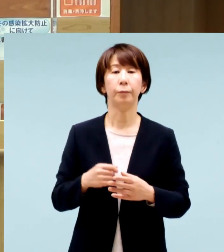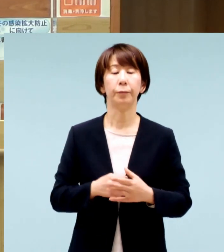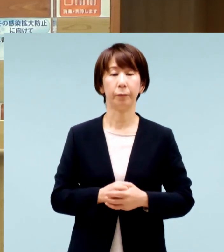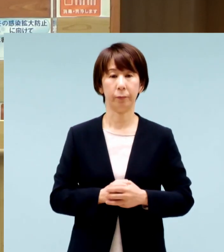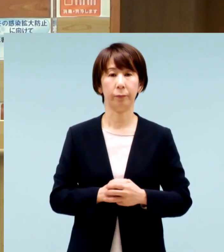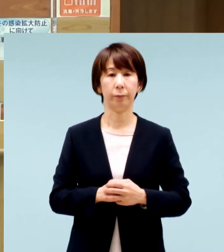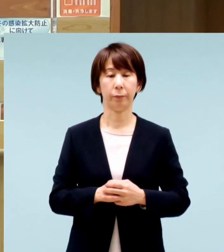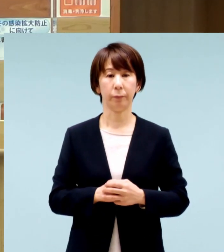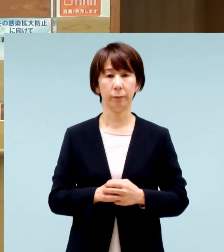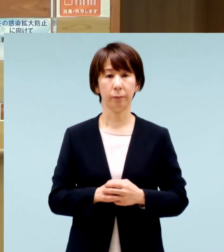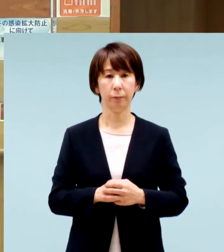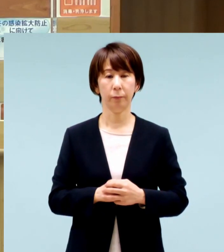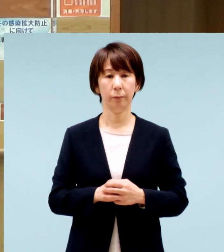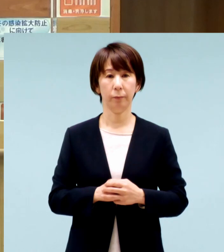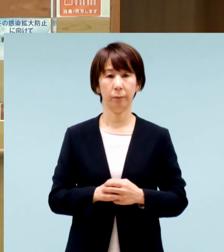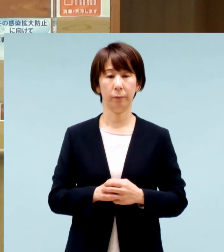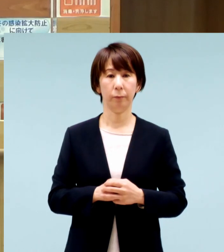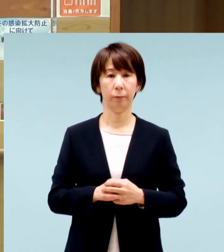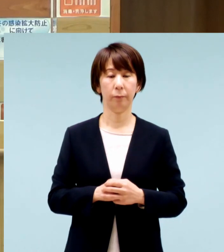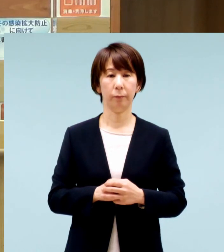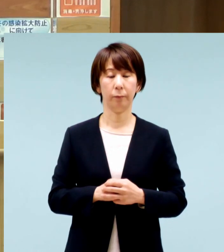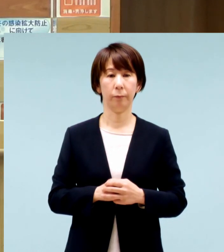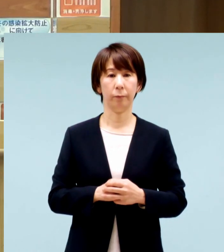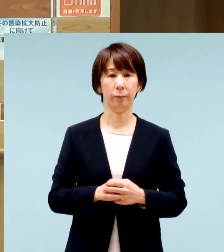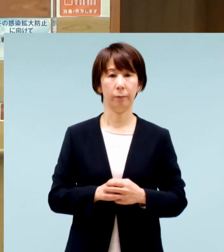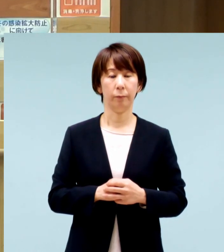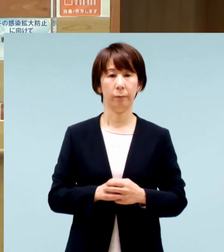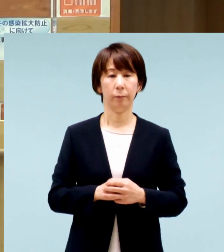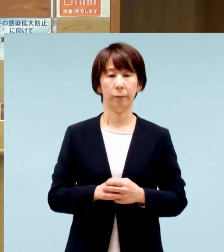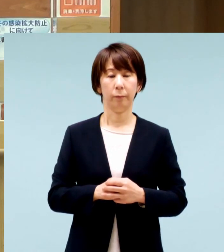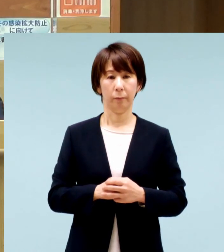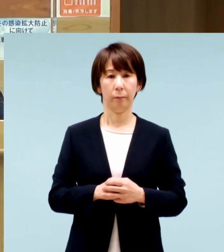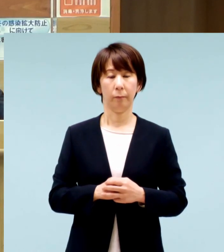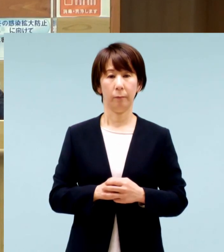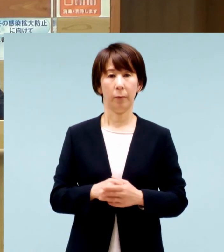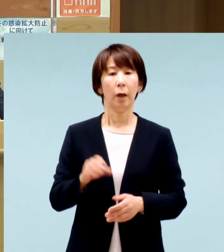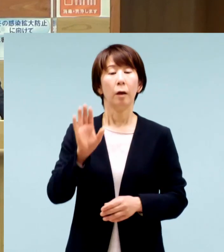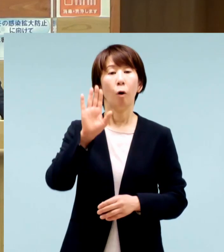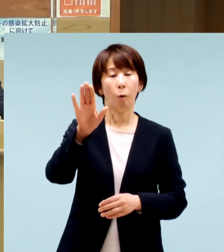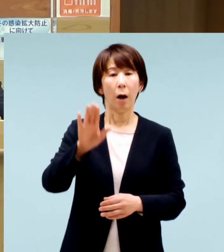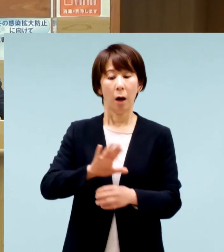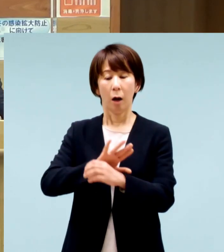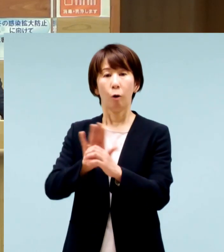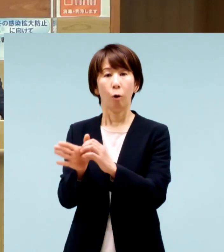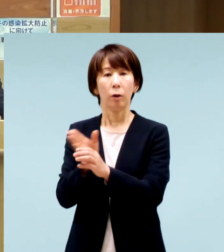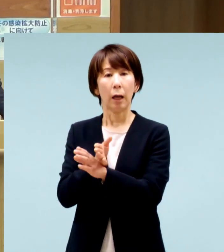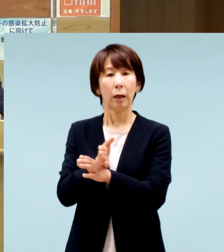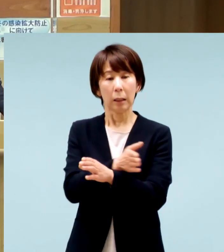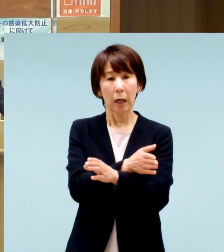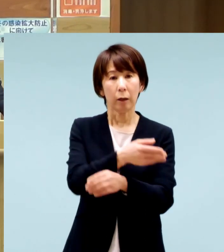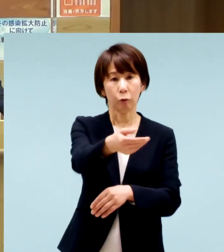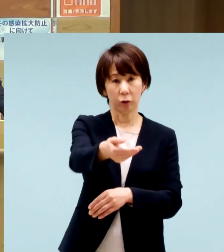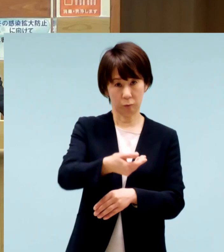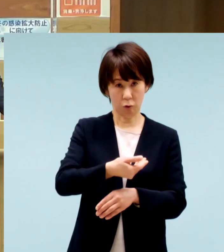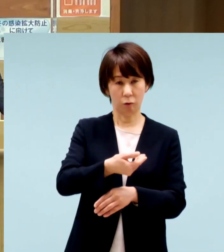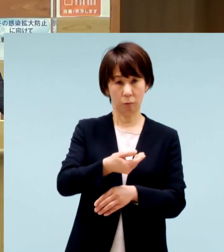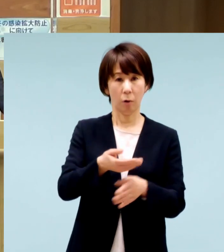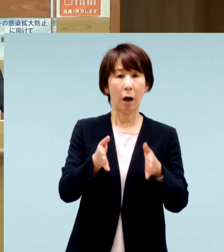コロナに関してよろしいでしょうか。はい、それではここからはその他のご質問も合わせてお伺い、いた